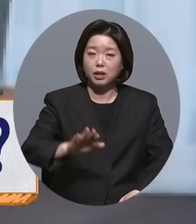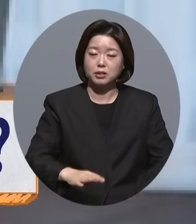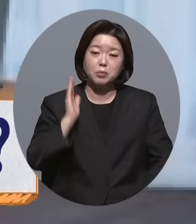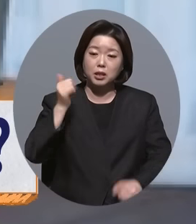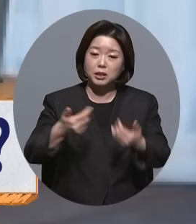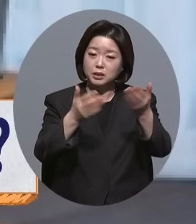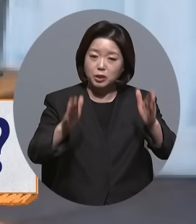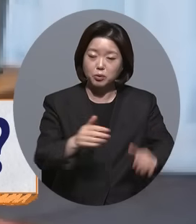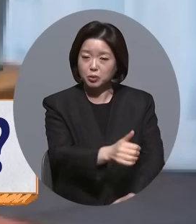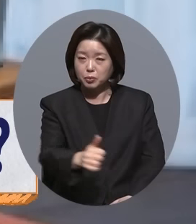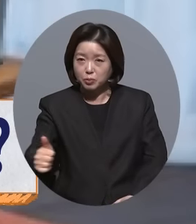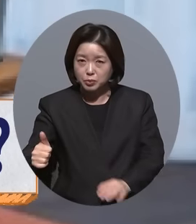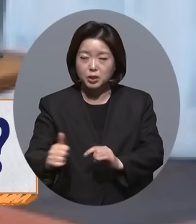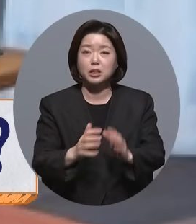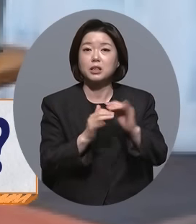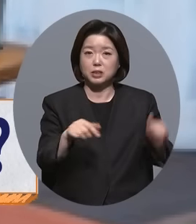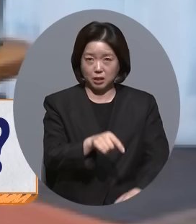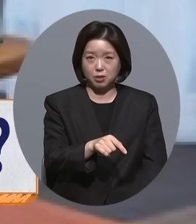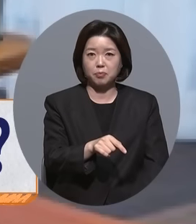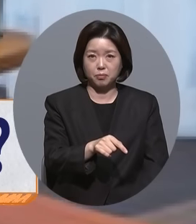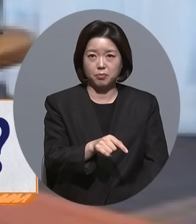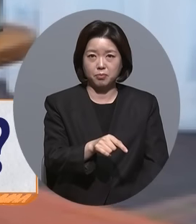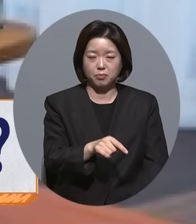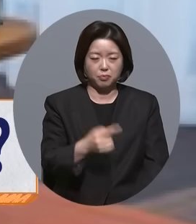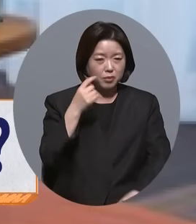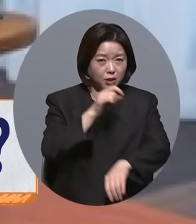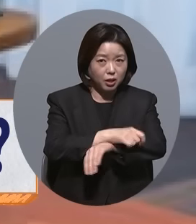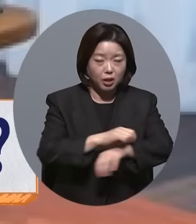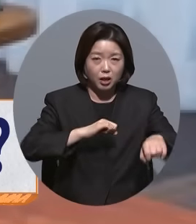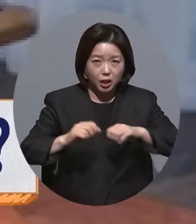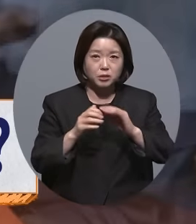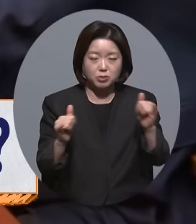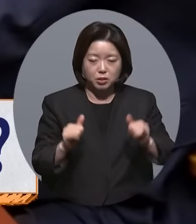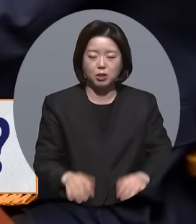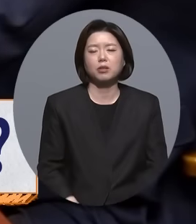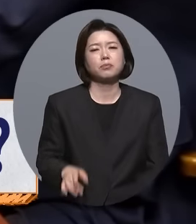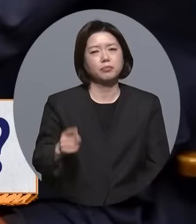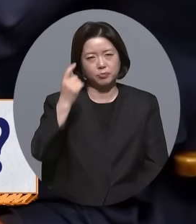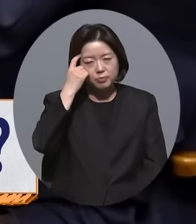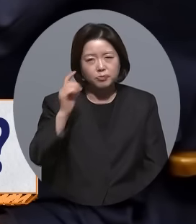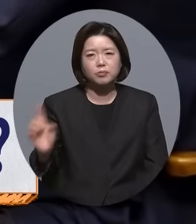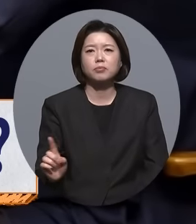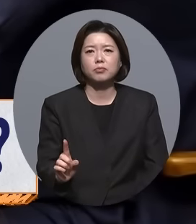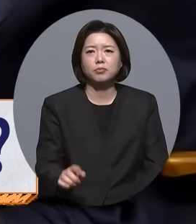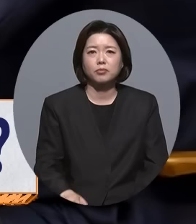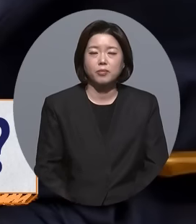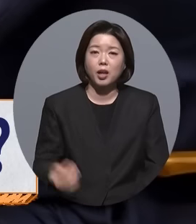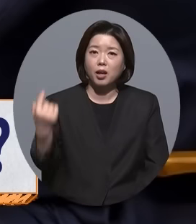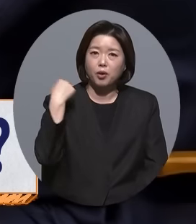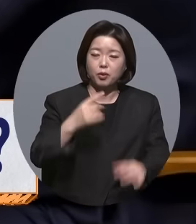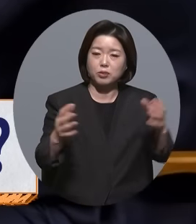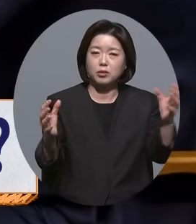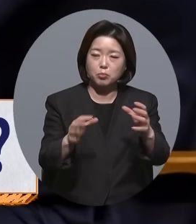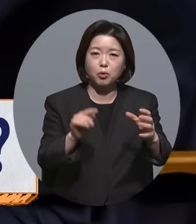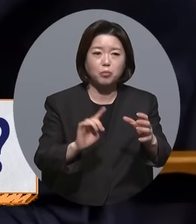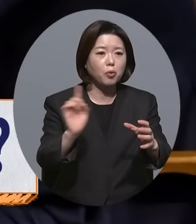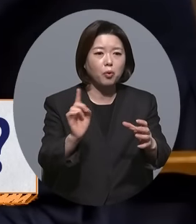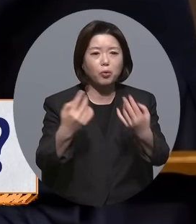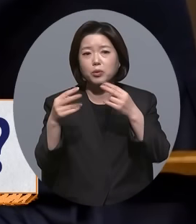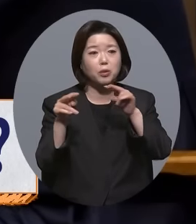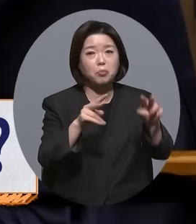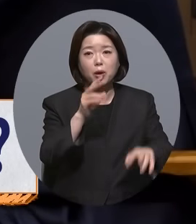대통령실에 있는 그런 비서관들이라든가 행정관들이라든가 그런 분들이 그 어제 모임을 도대체 어떻게